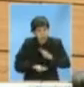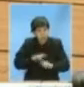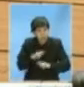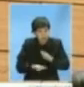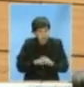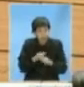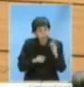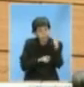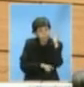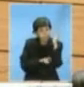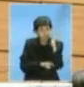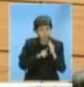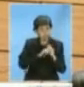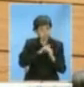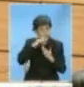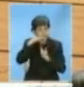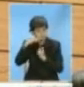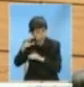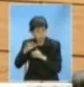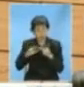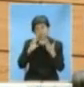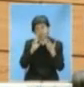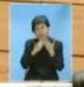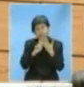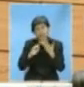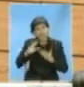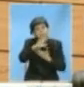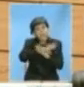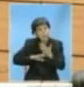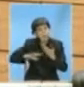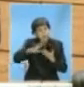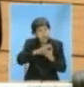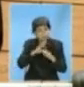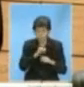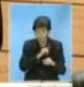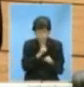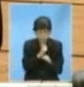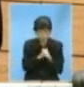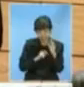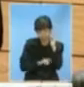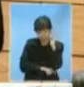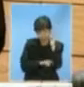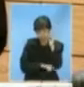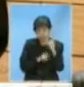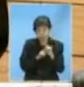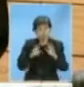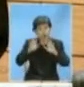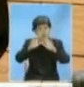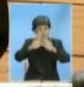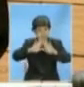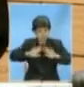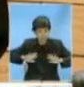เรื่องยางผู้ส่งออกและประเทศผู้ผลิตอย่างซึ่งอยู่ในอาเซียน